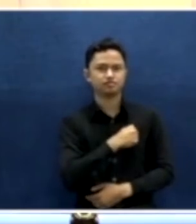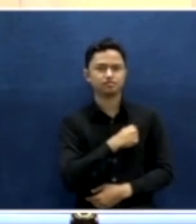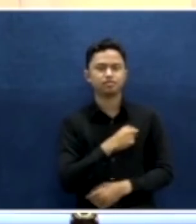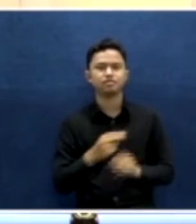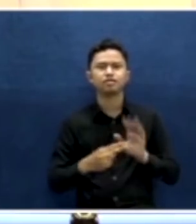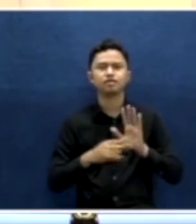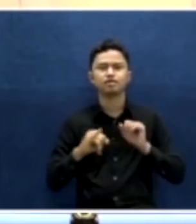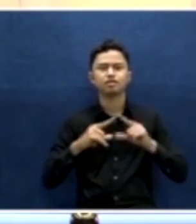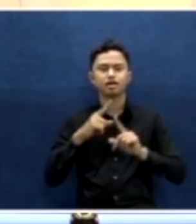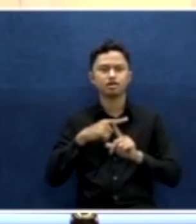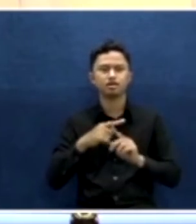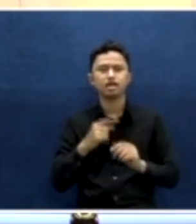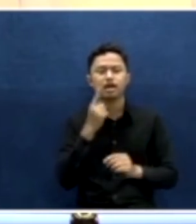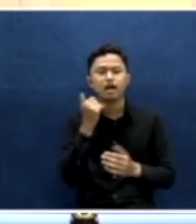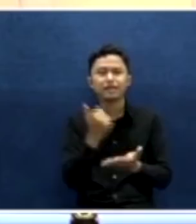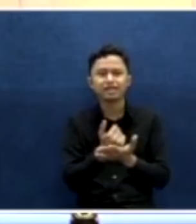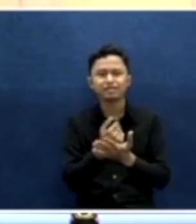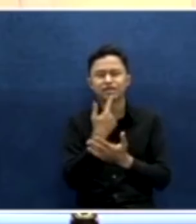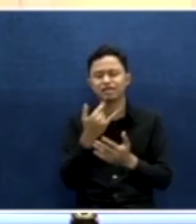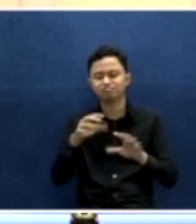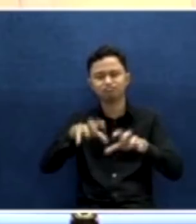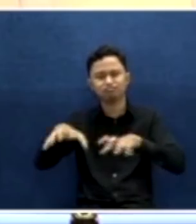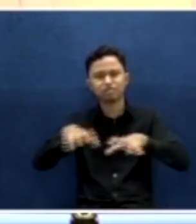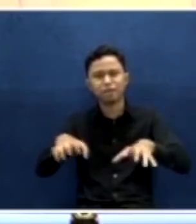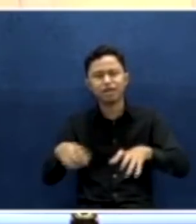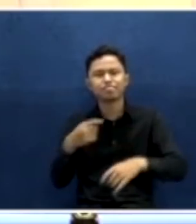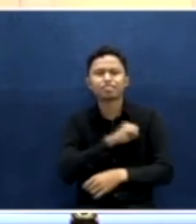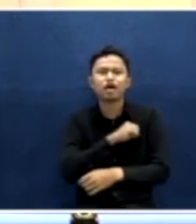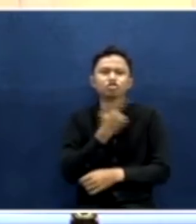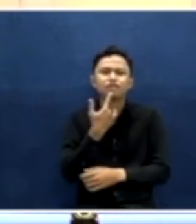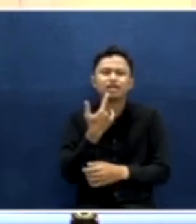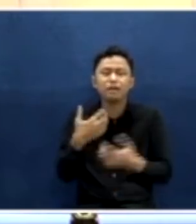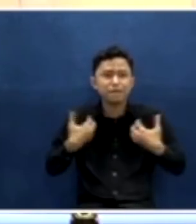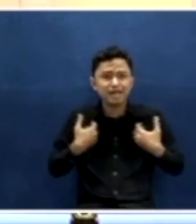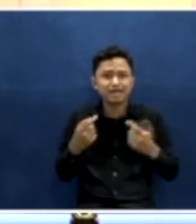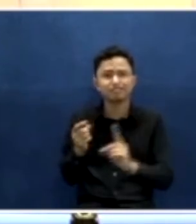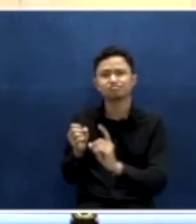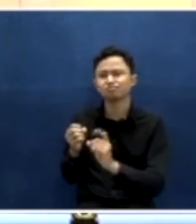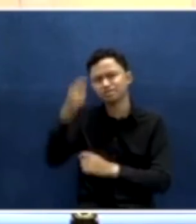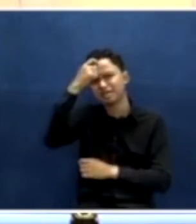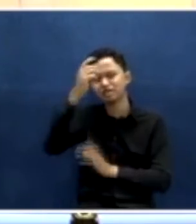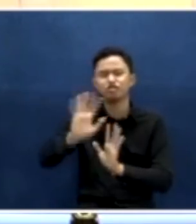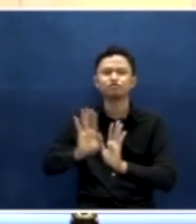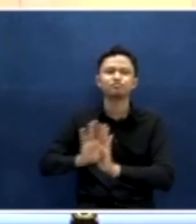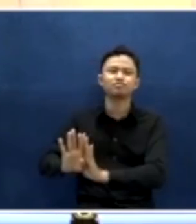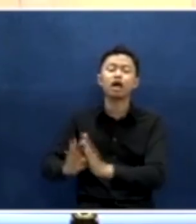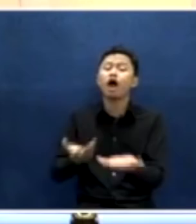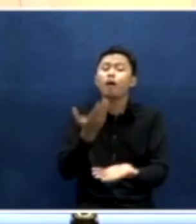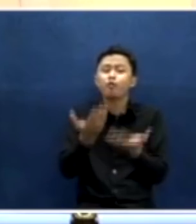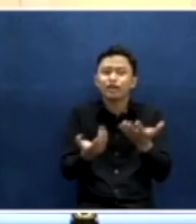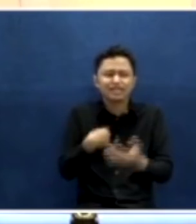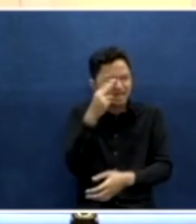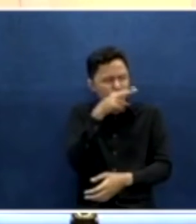tidak melukai binatang yang lain gara-gara sampah yang kita buang bisa jadi itu amalan remeh dimata kita tapi bisa jadi amalan itu